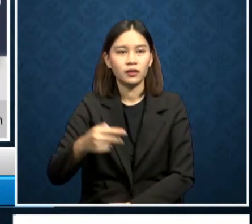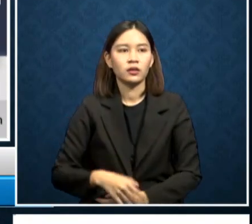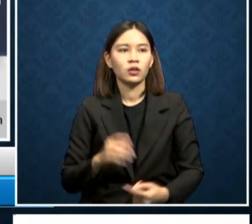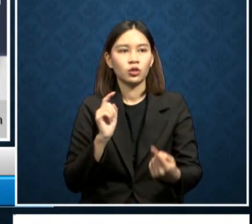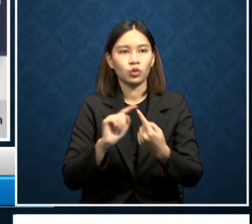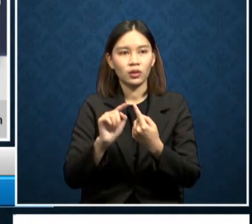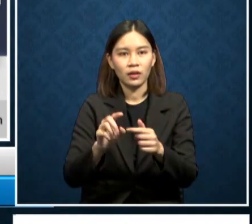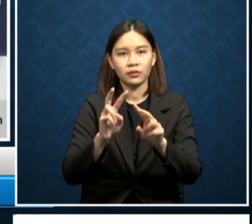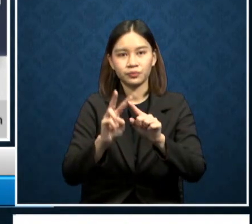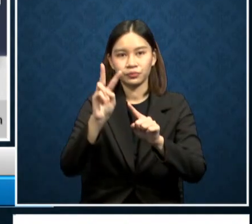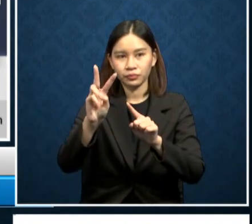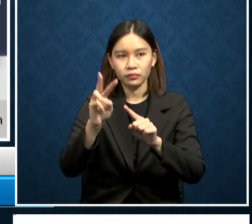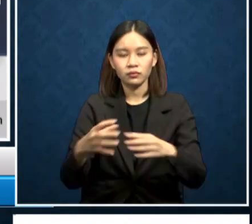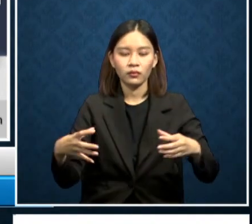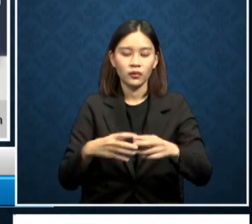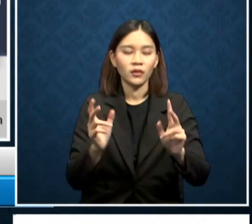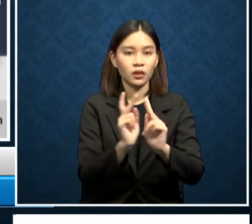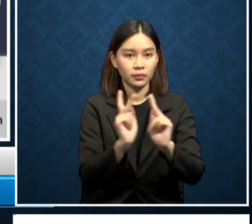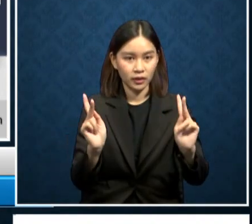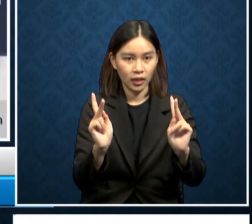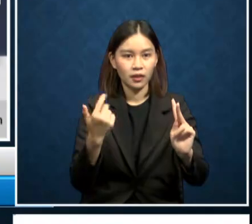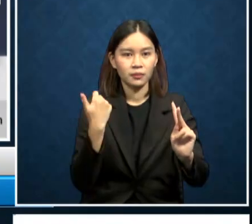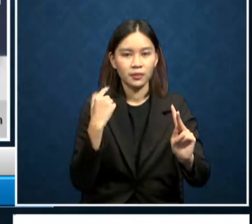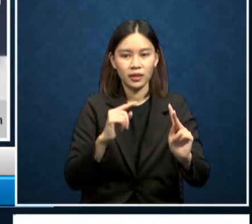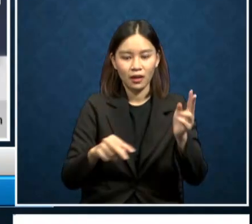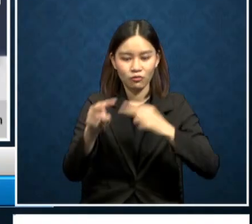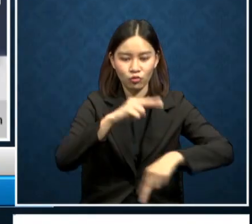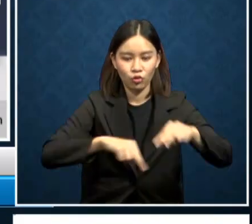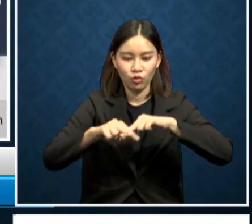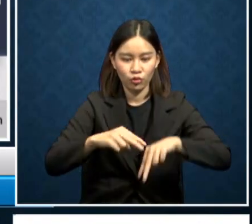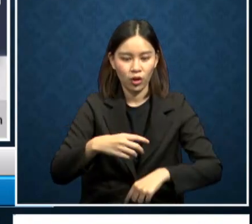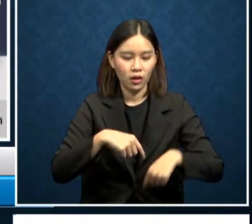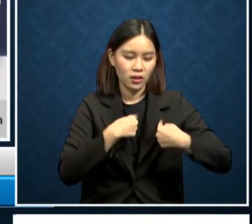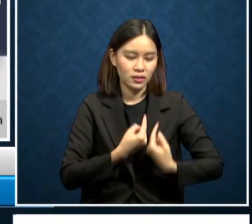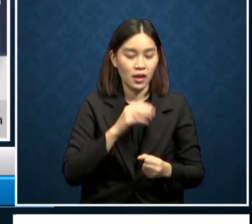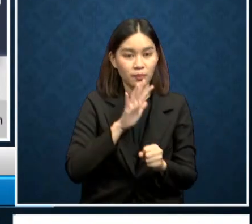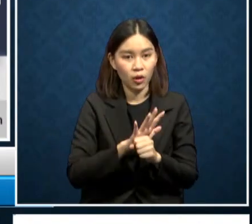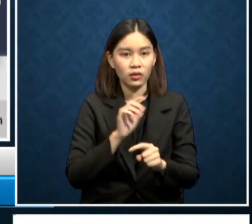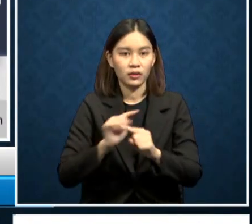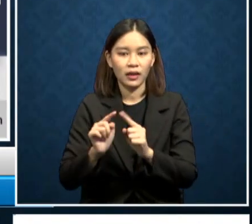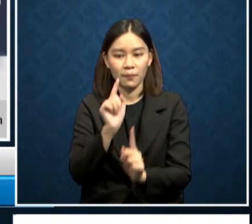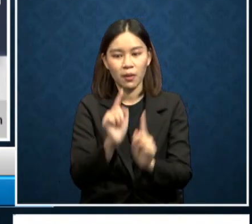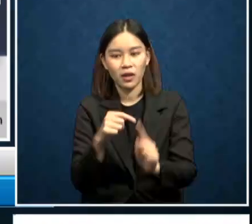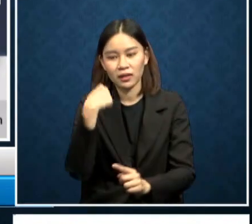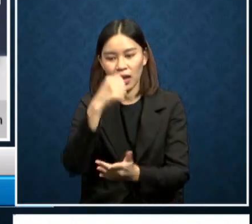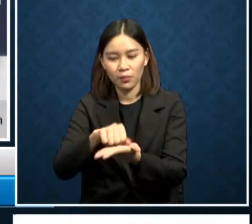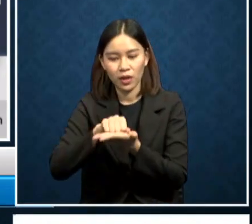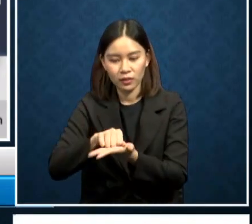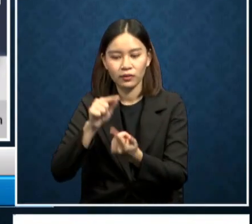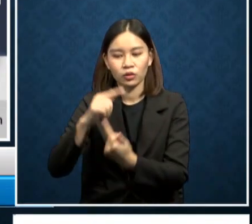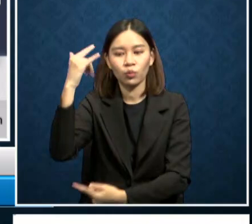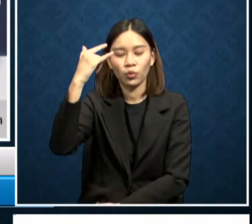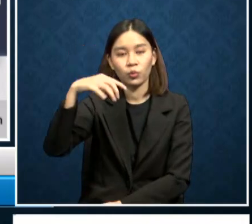ส่วนของข้อ 2คณะกรรมาธิการได้มีการสำรวจความพึงพอใจของผู้ใช้บริการท่า